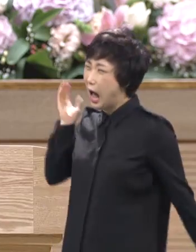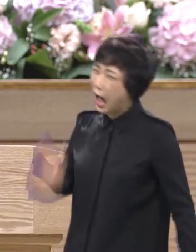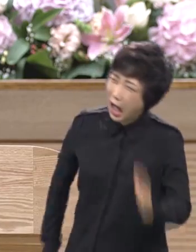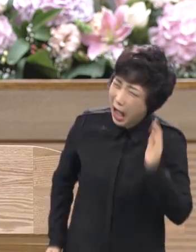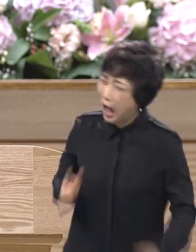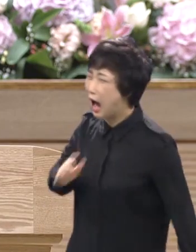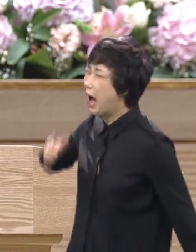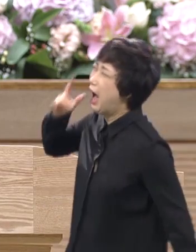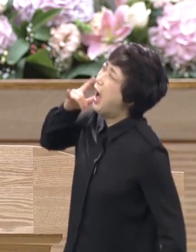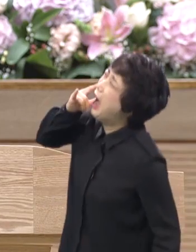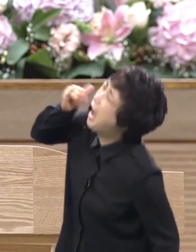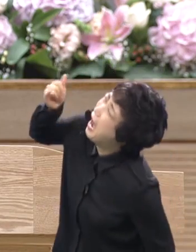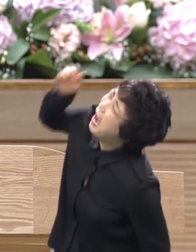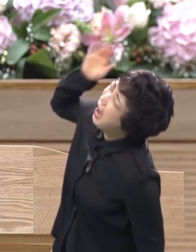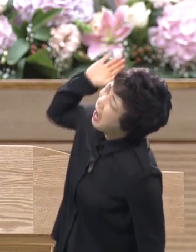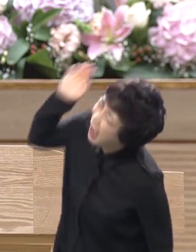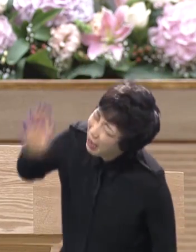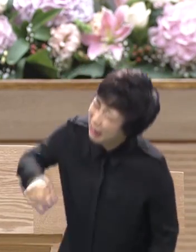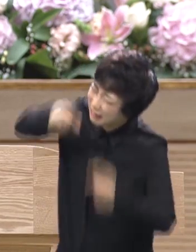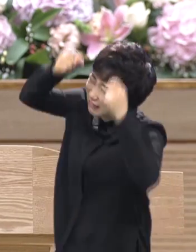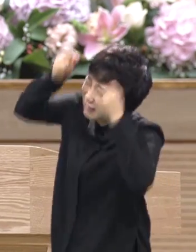아이고